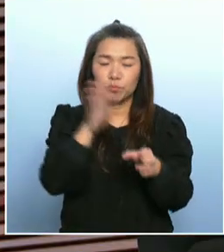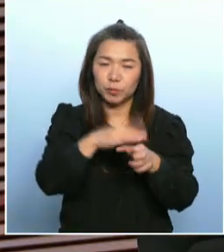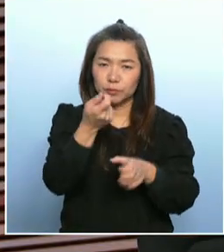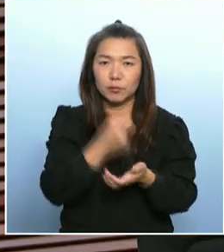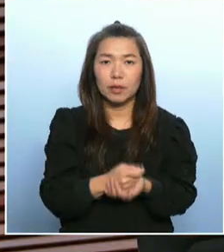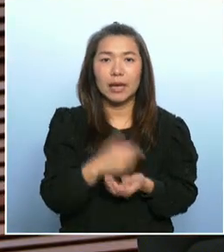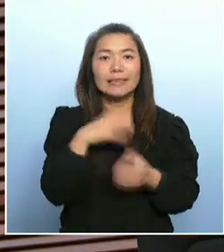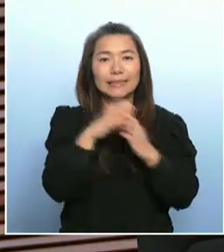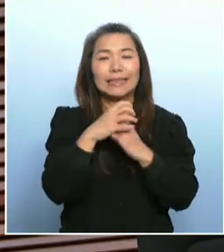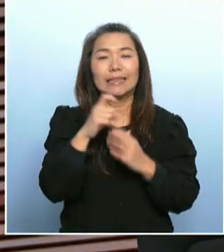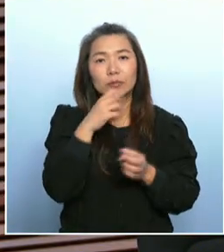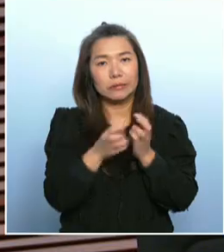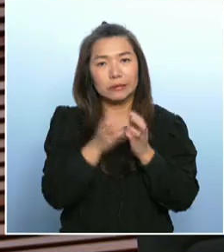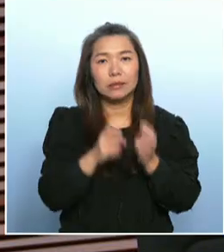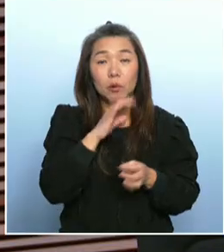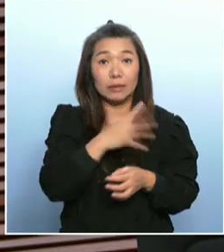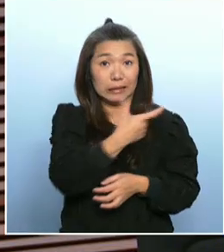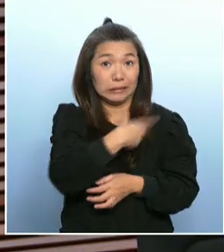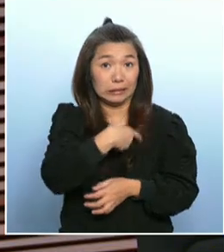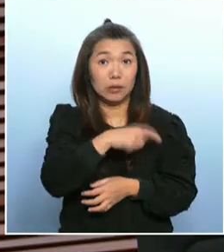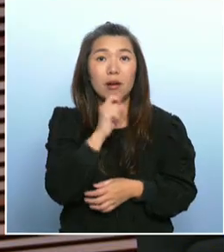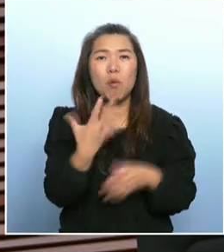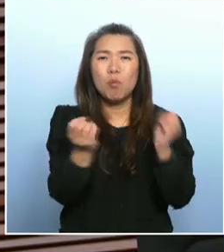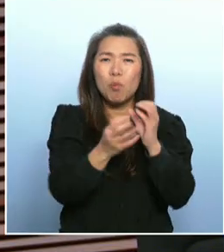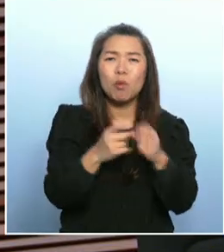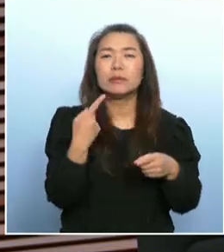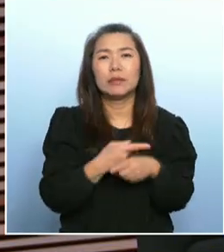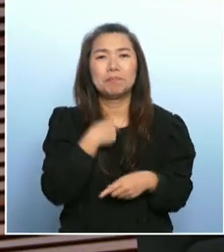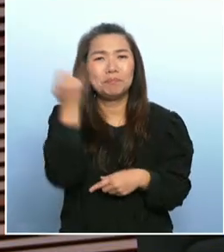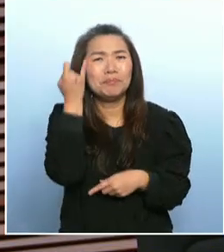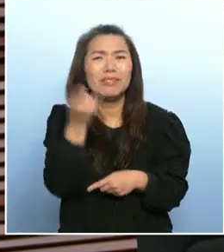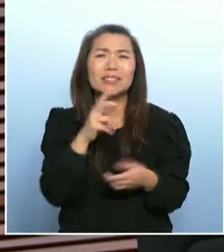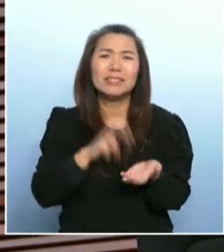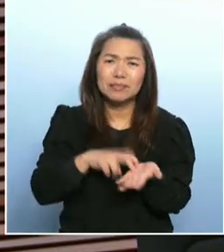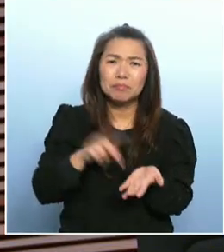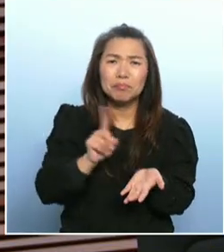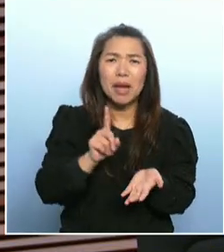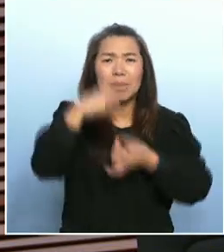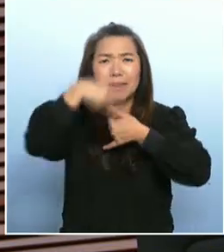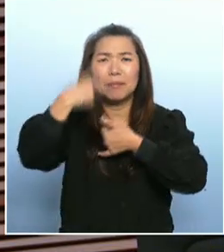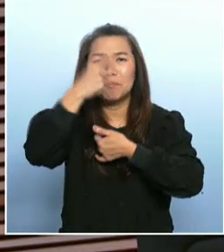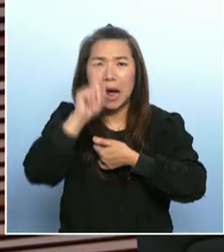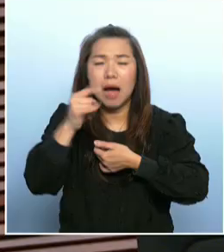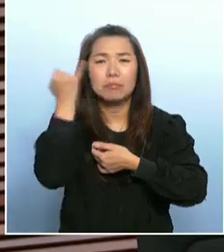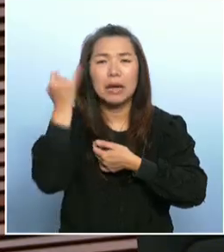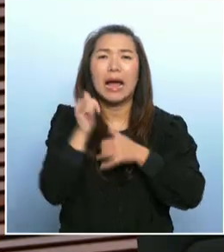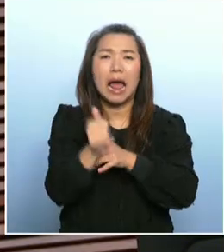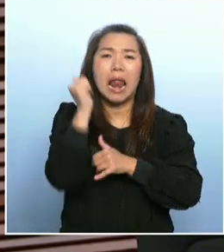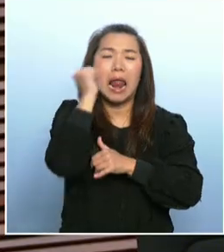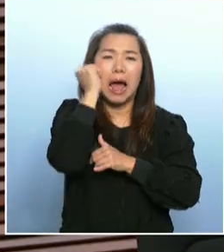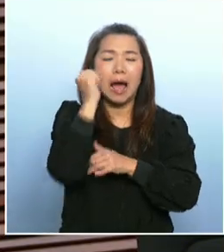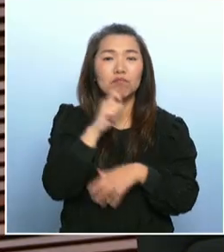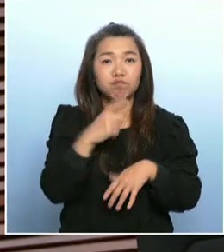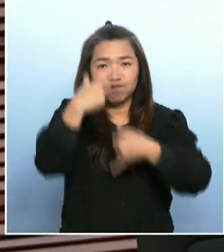as well. 資料，但係寫 Madam Chair, one more point. The SWD does have the relevant information, but I'm